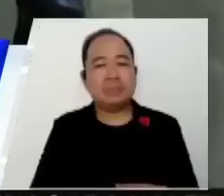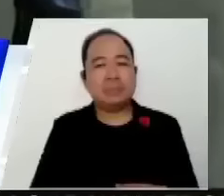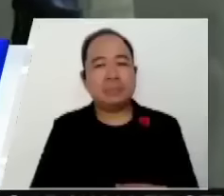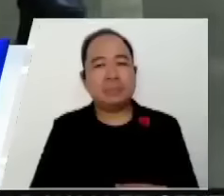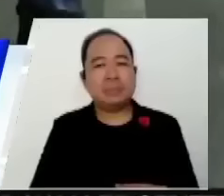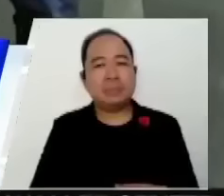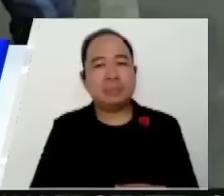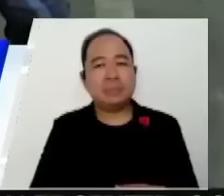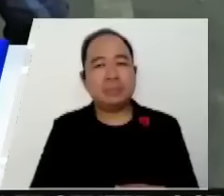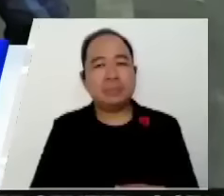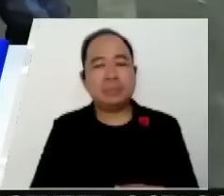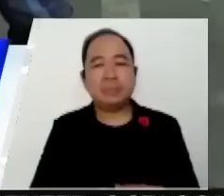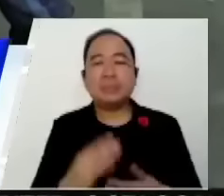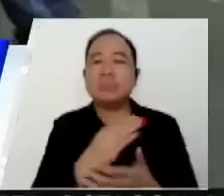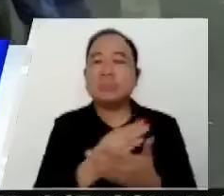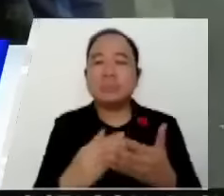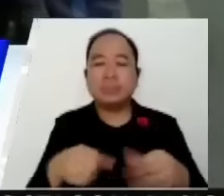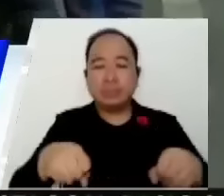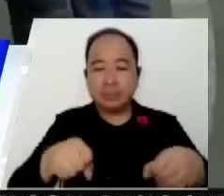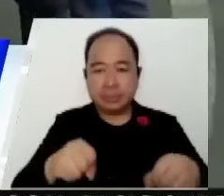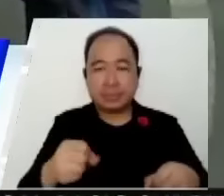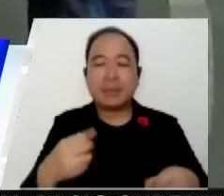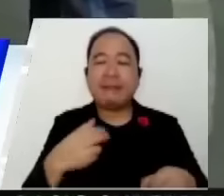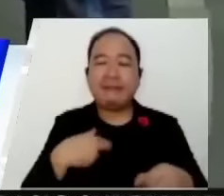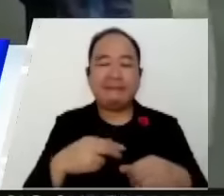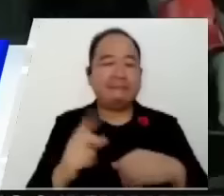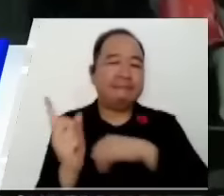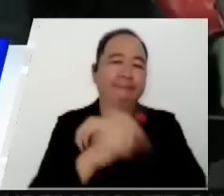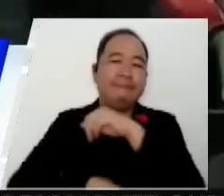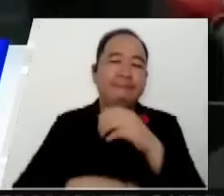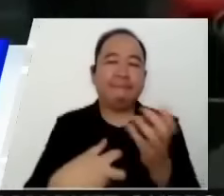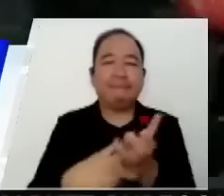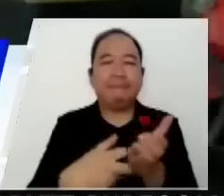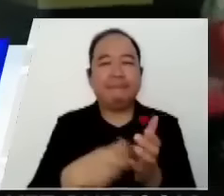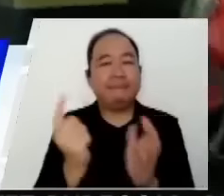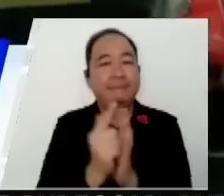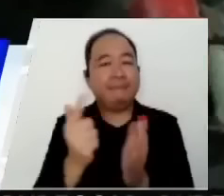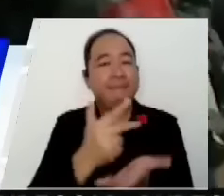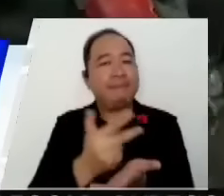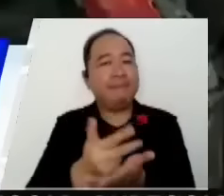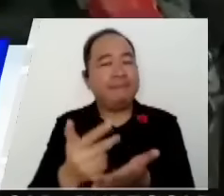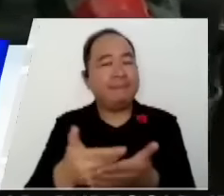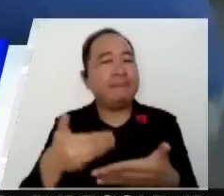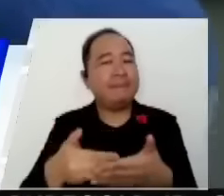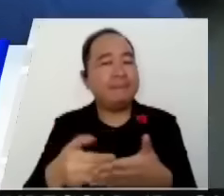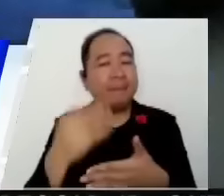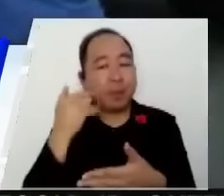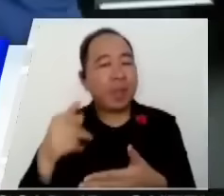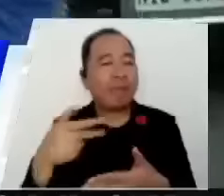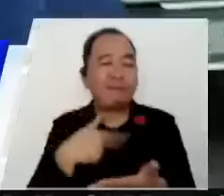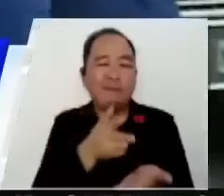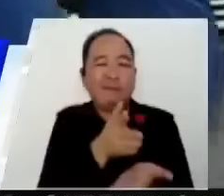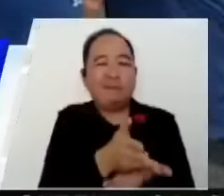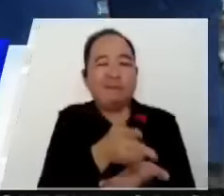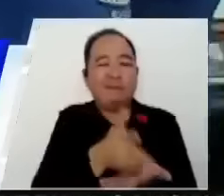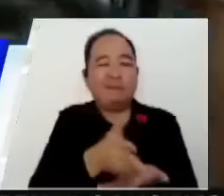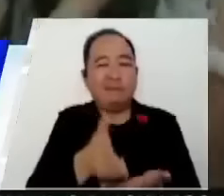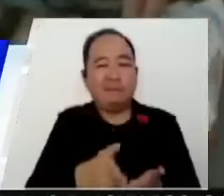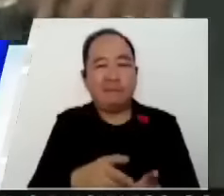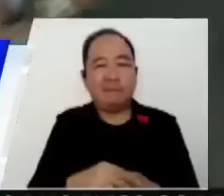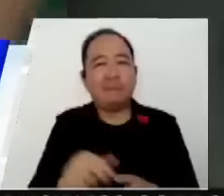Ilang rider naman ang tiniketa ng illegal parking sa tapat ng isang fast food chain dahil sa pagparada sa bangketa. May hinatak ding